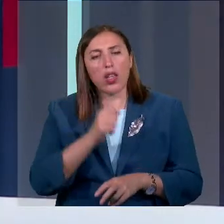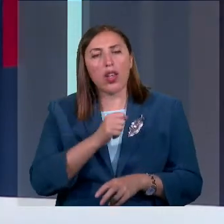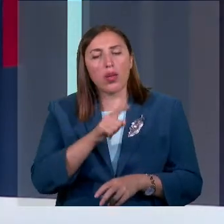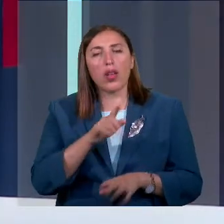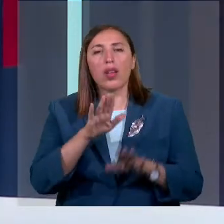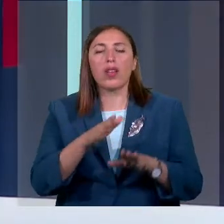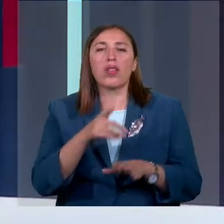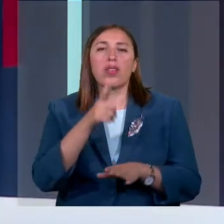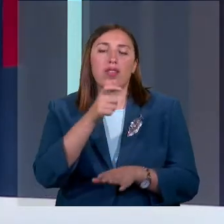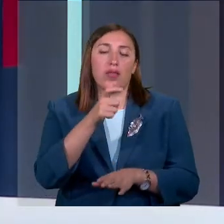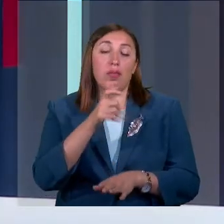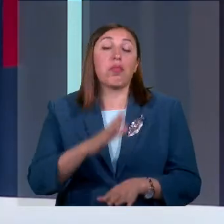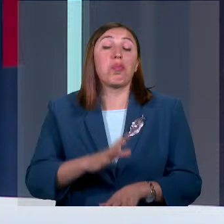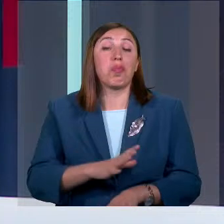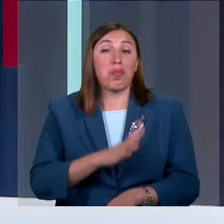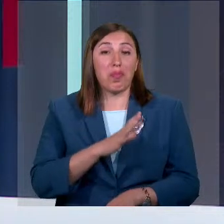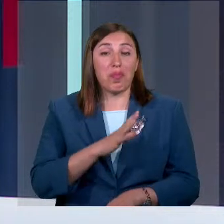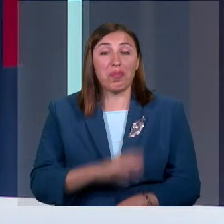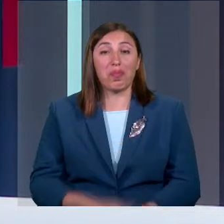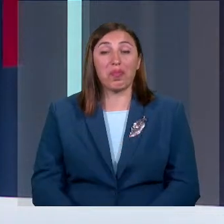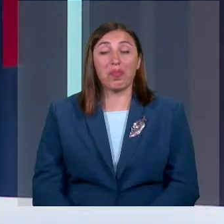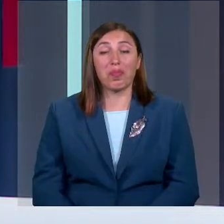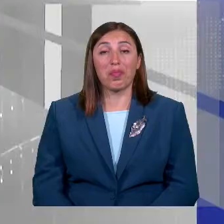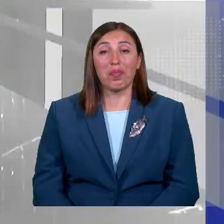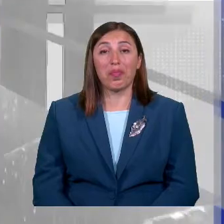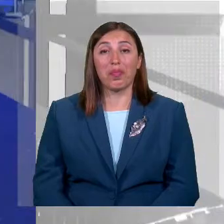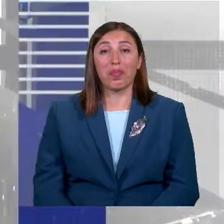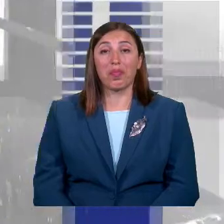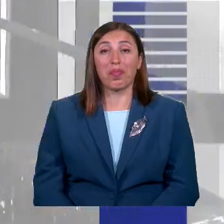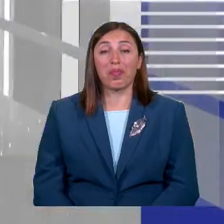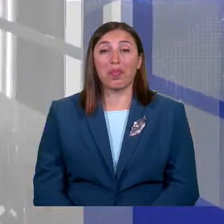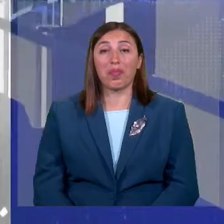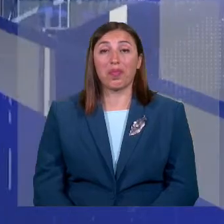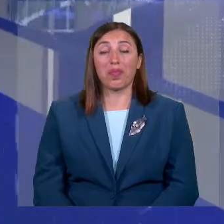դիրքերի շարունակական գնդակոծության մի պատասխան։